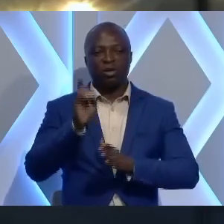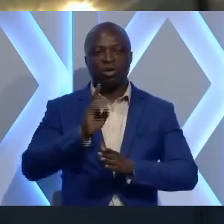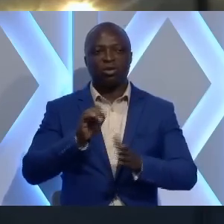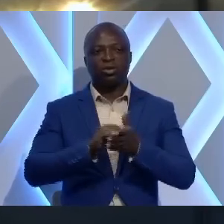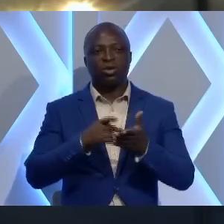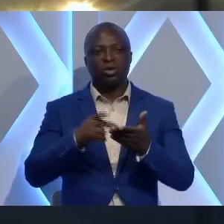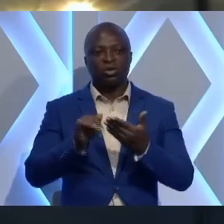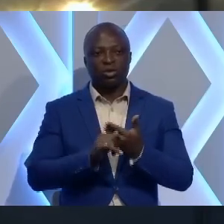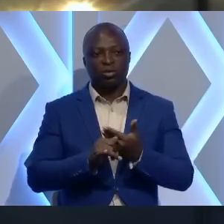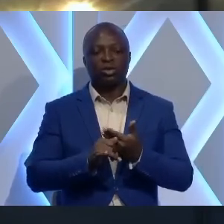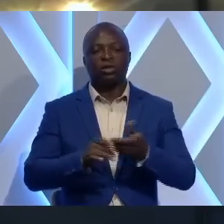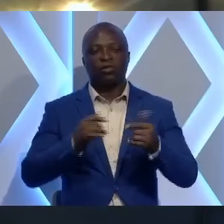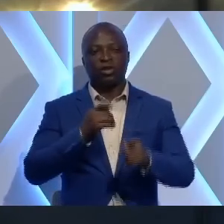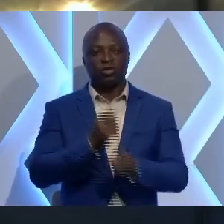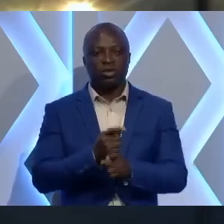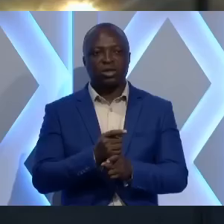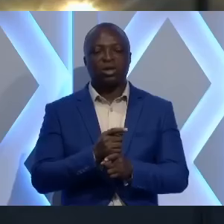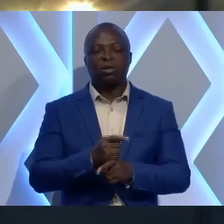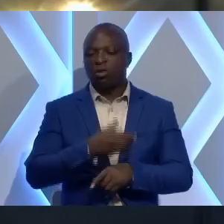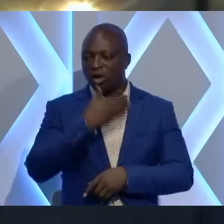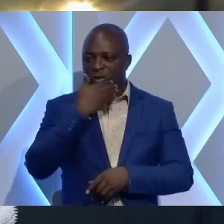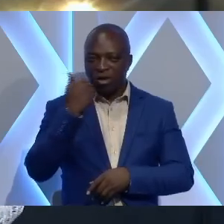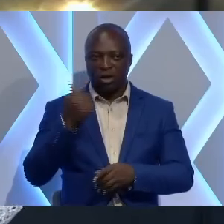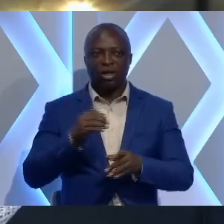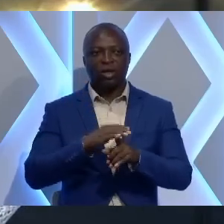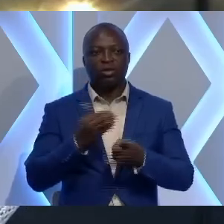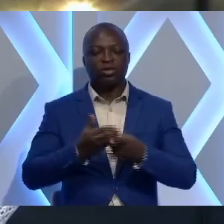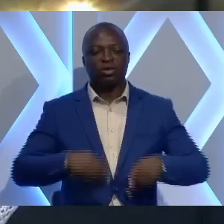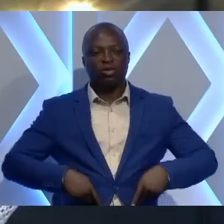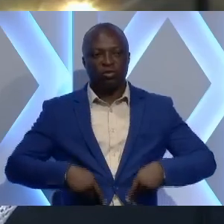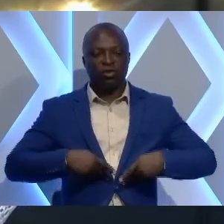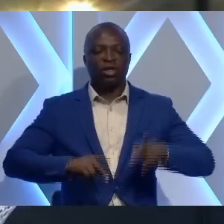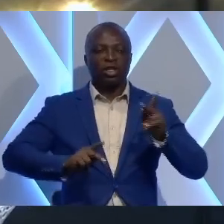projet vient à point nommé pour améliorer des conditions